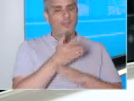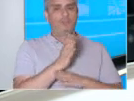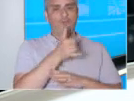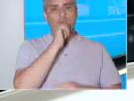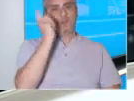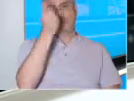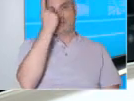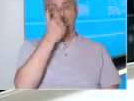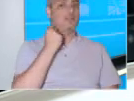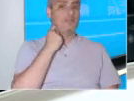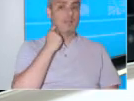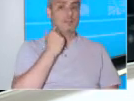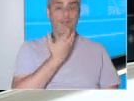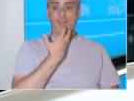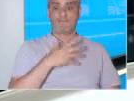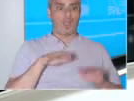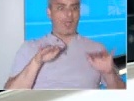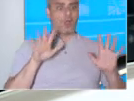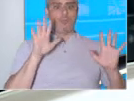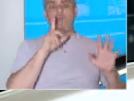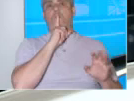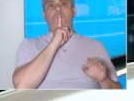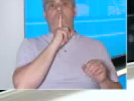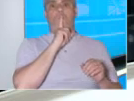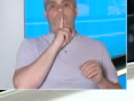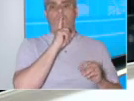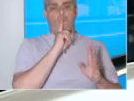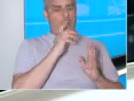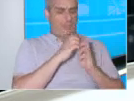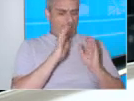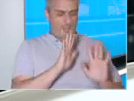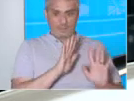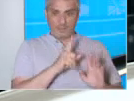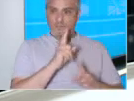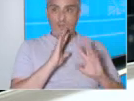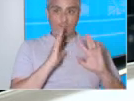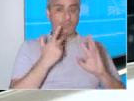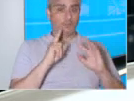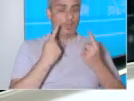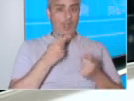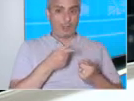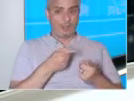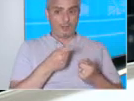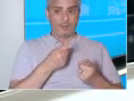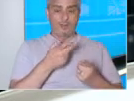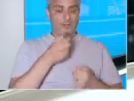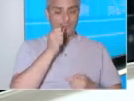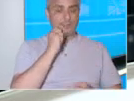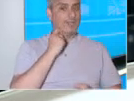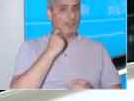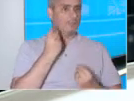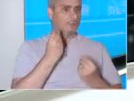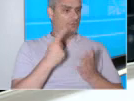שטויי יין, ואהרון והידום אהרון, אהרון שותק. בואו לא נאריך בעניין הזה, אבל מה שבעצם היה כאן, הרי יין הוא לכאורה